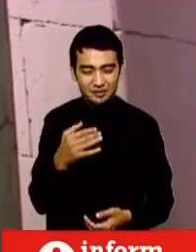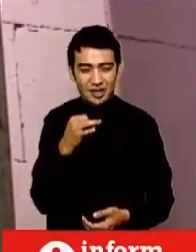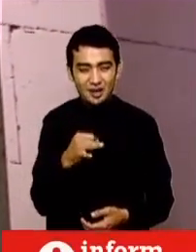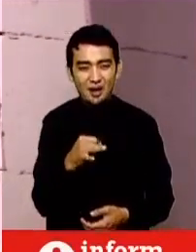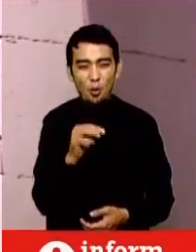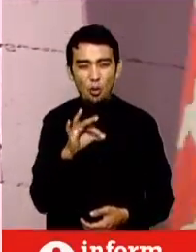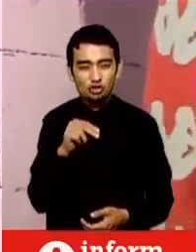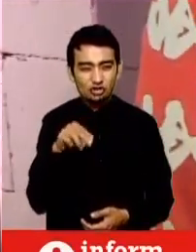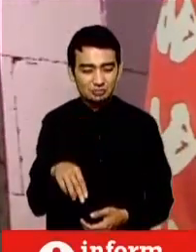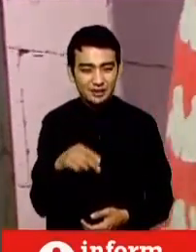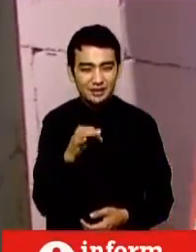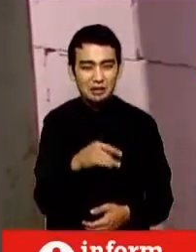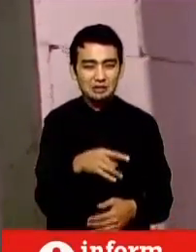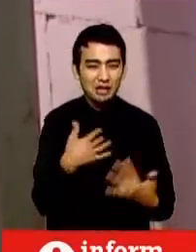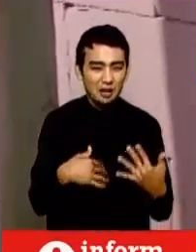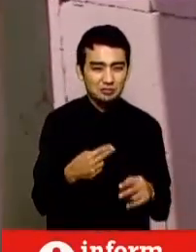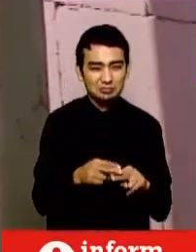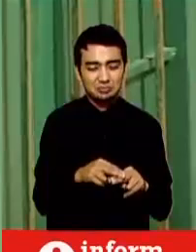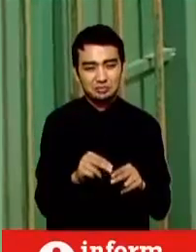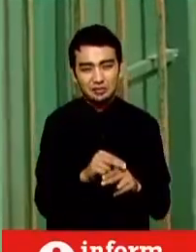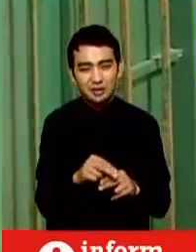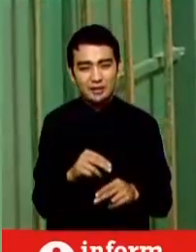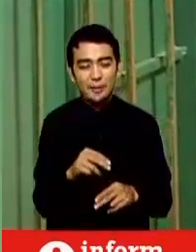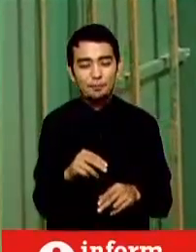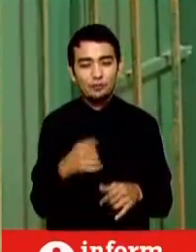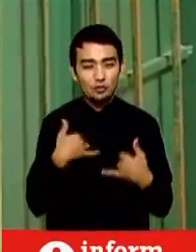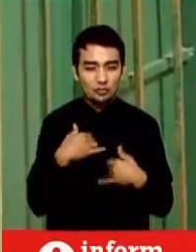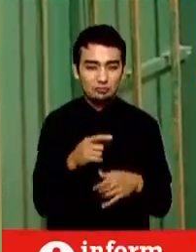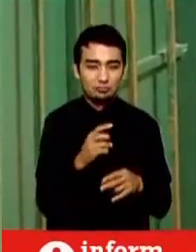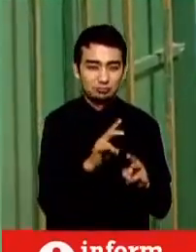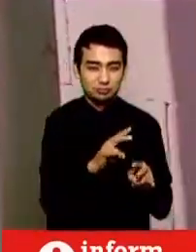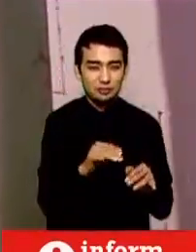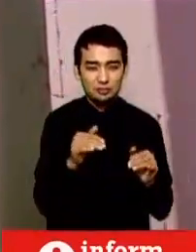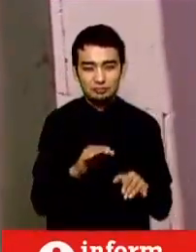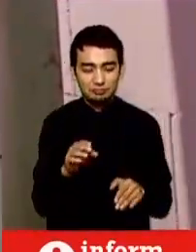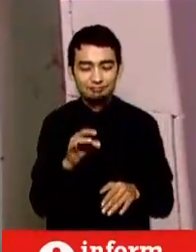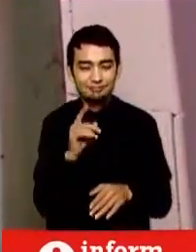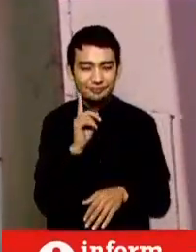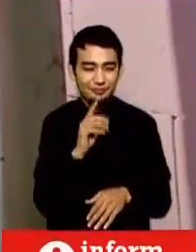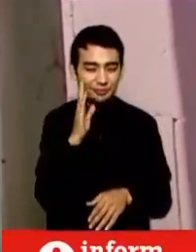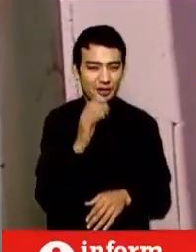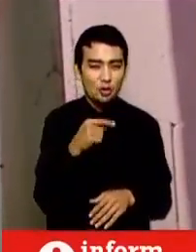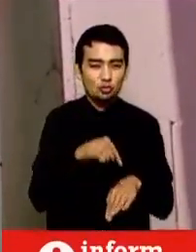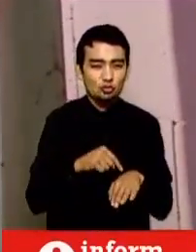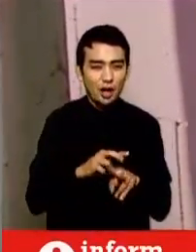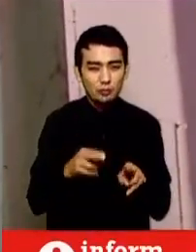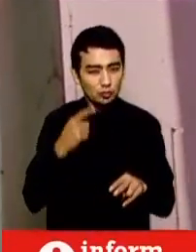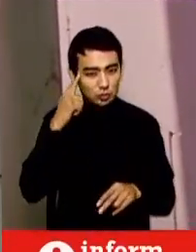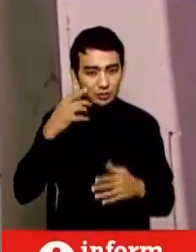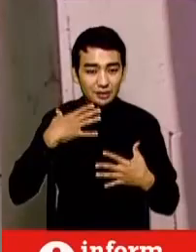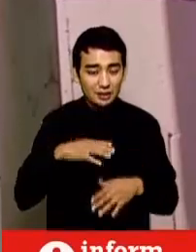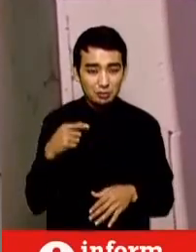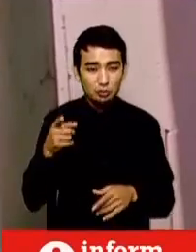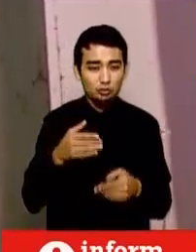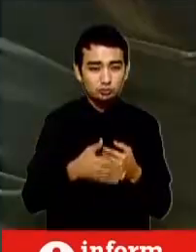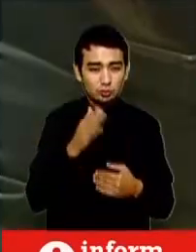әлсіз, кішкене ауырып тұр деп айтқаннан кейін воспитатель айтқан, жата тұрсын деп. Біз ондай состояниеде болады деп ойлаған жоқпыз ғой баланы былай қарап тұрғанда.